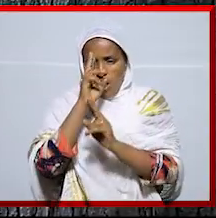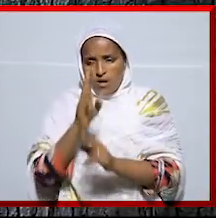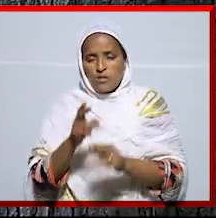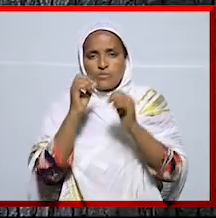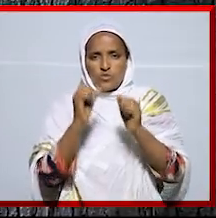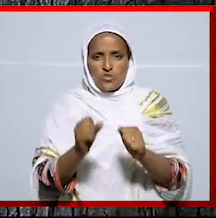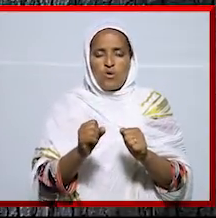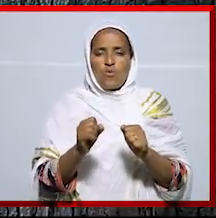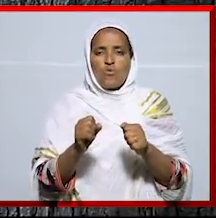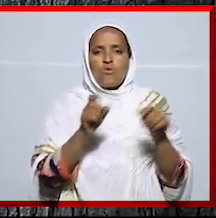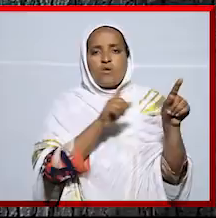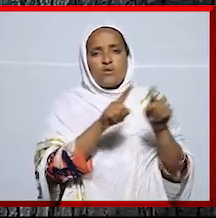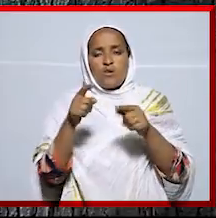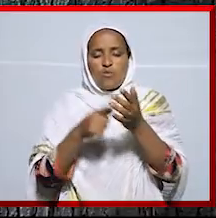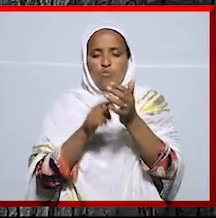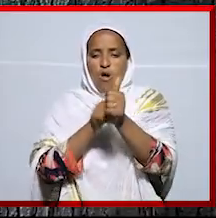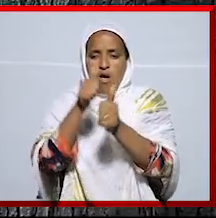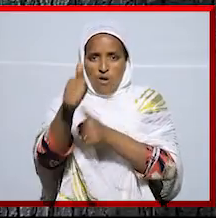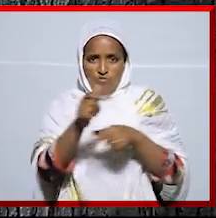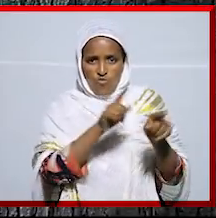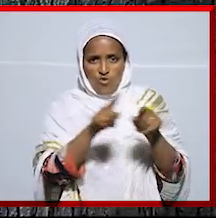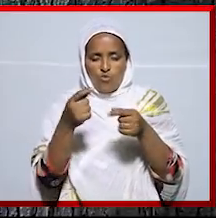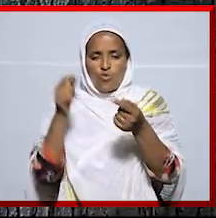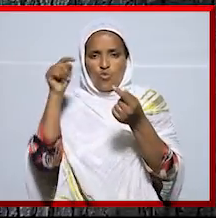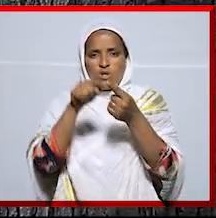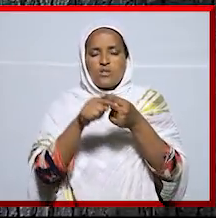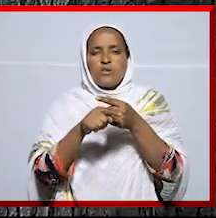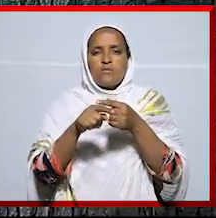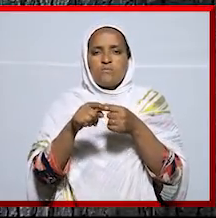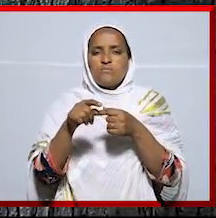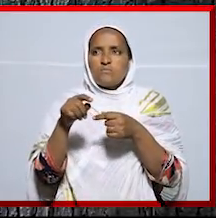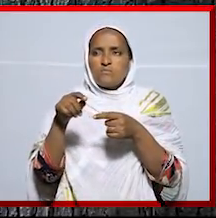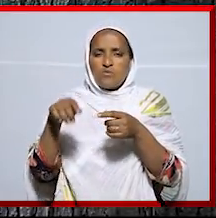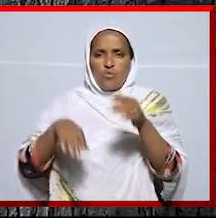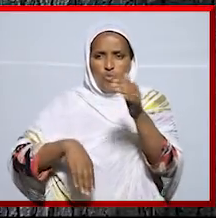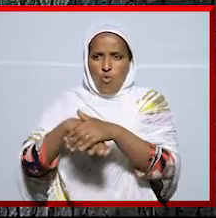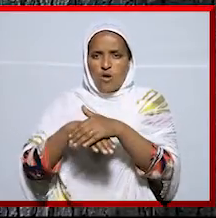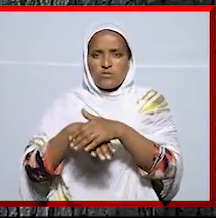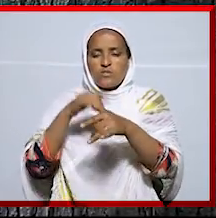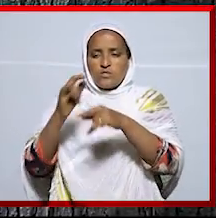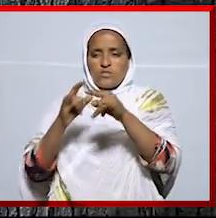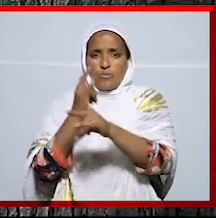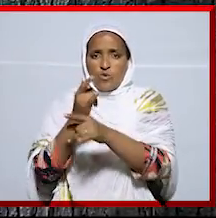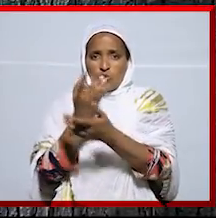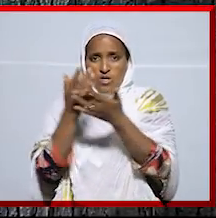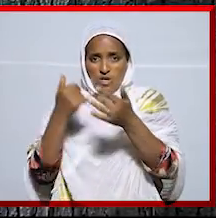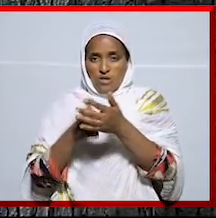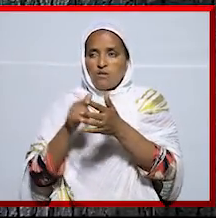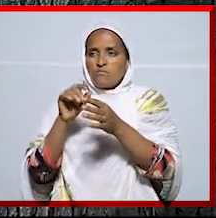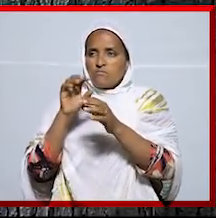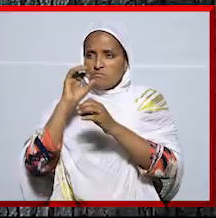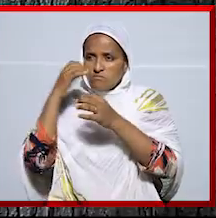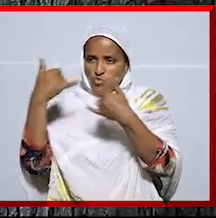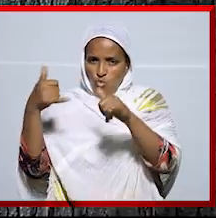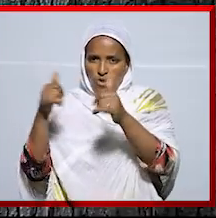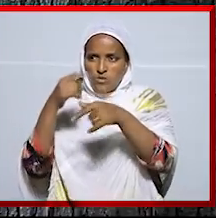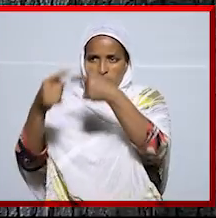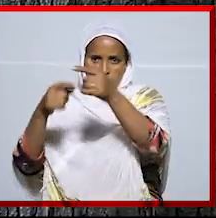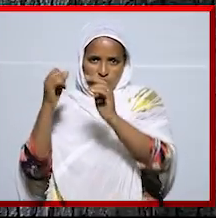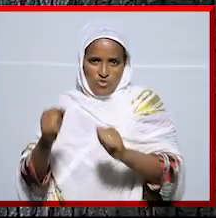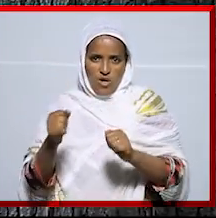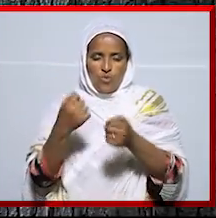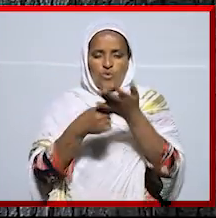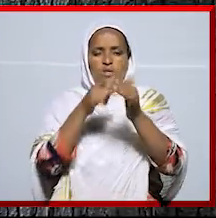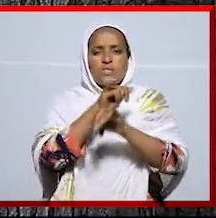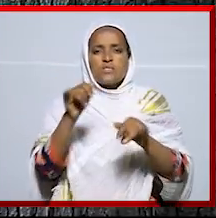ሄዳለሁ። እንደሱ ላከብር ይችላል። ደግሞ አለፍ ብሎ ደግሞ ወደ እንትን አካባቢ ኳስ እንትን ዘመናዊነት ነገር ፕሌይስቴሽን